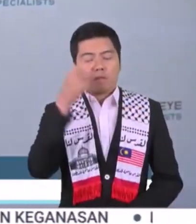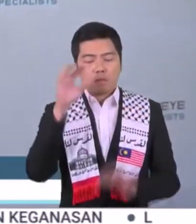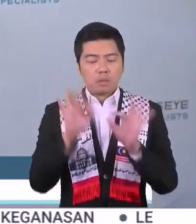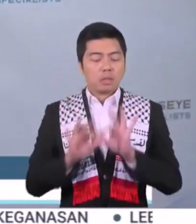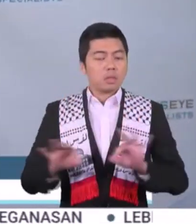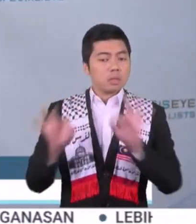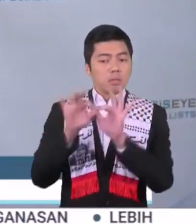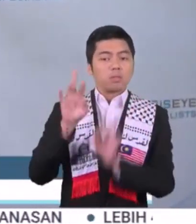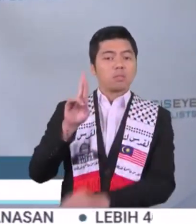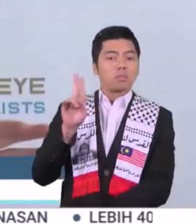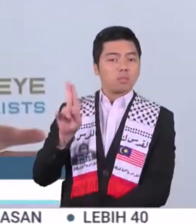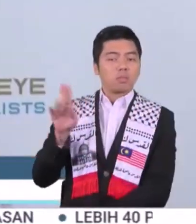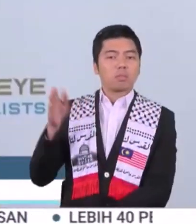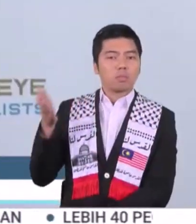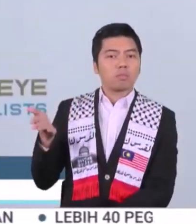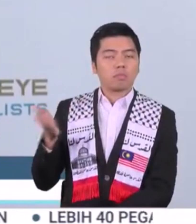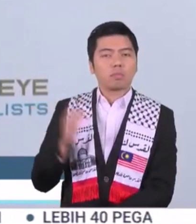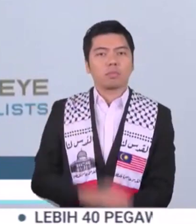keperluan RUU tersebut.